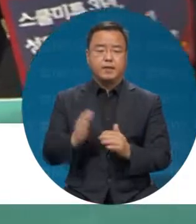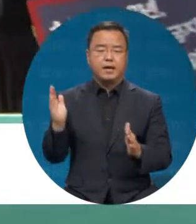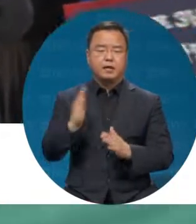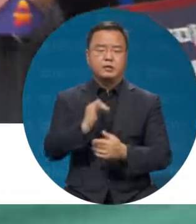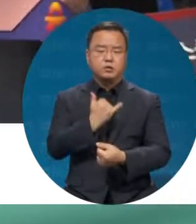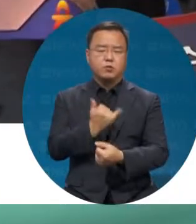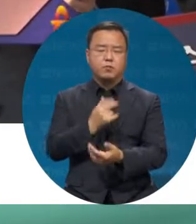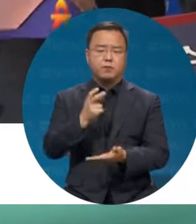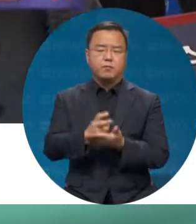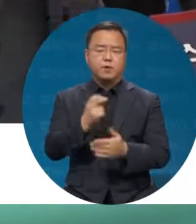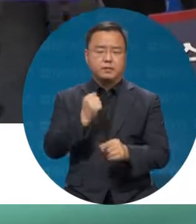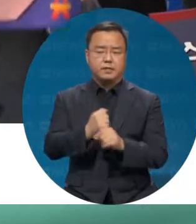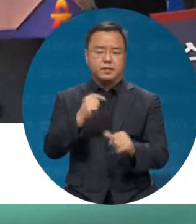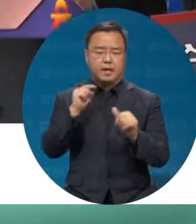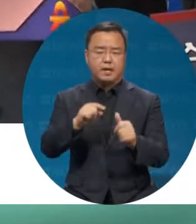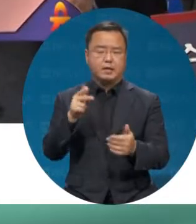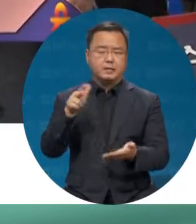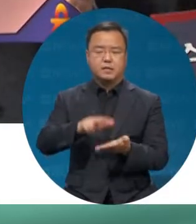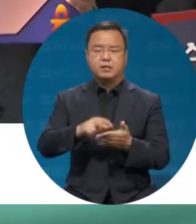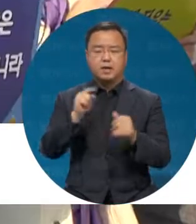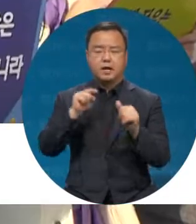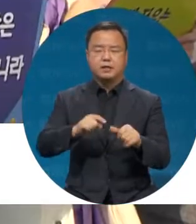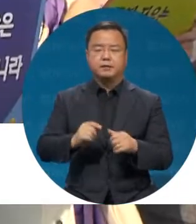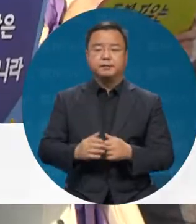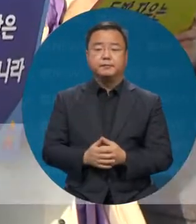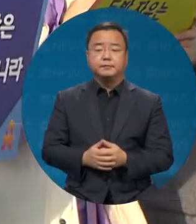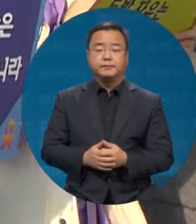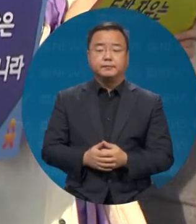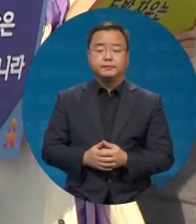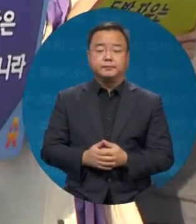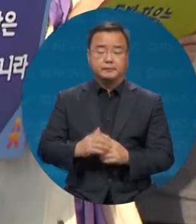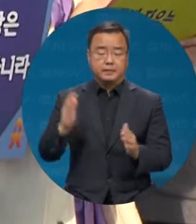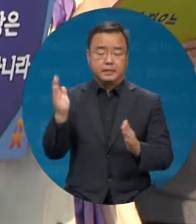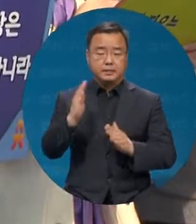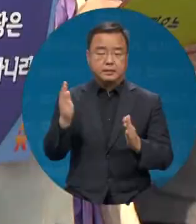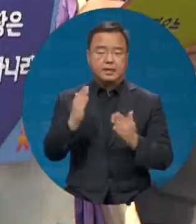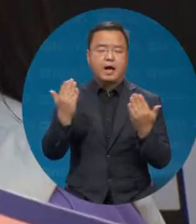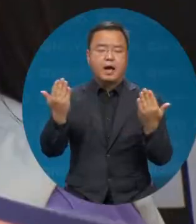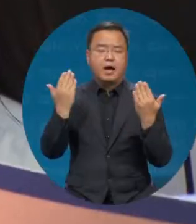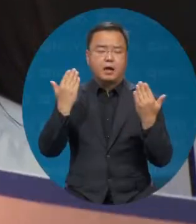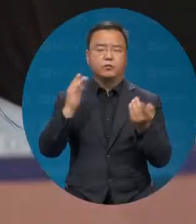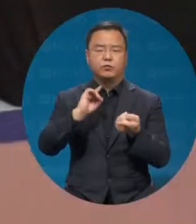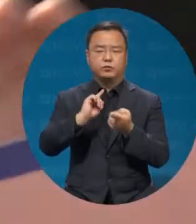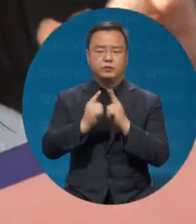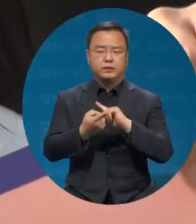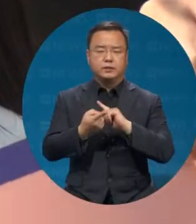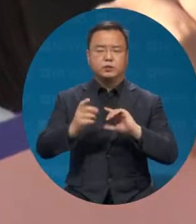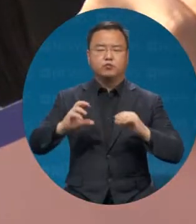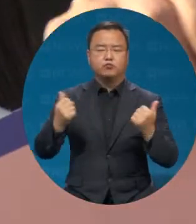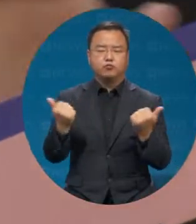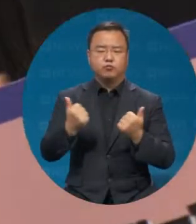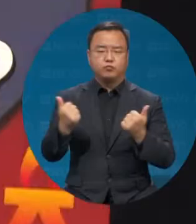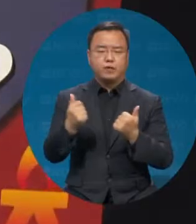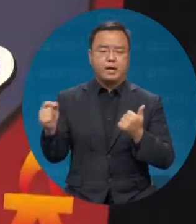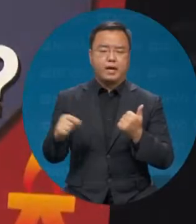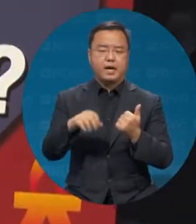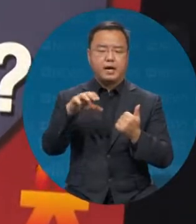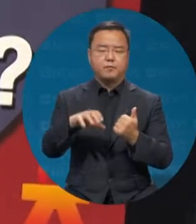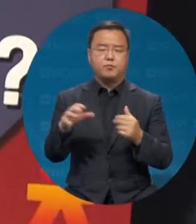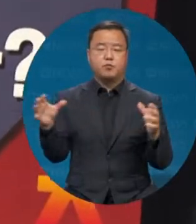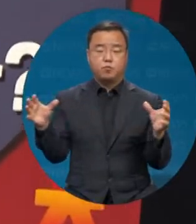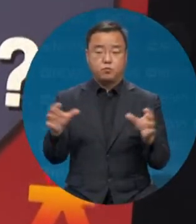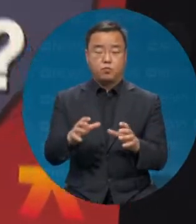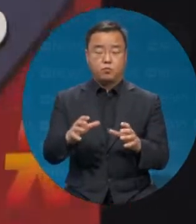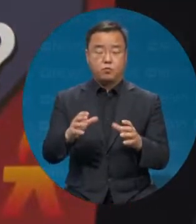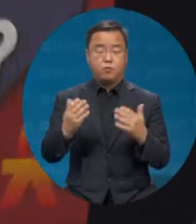제정하라. 학생인권법 제정하라. 학생들이 학교 대신 국회를 찾았습니다. 학교 현장의